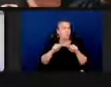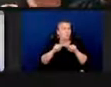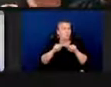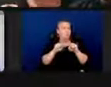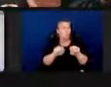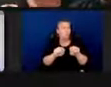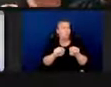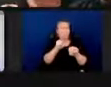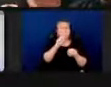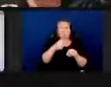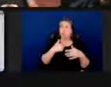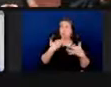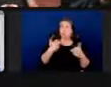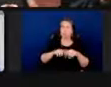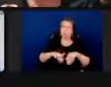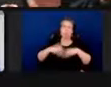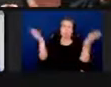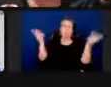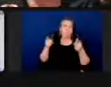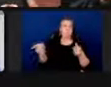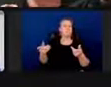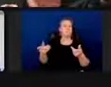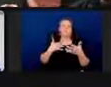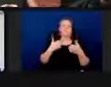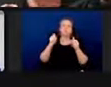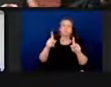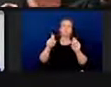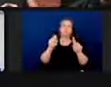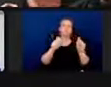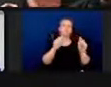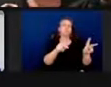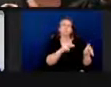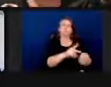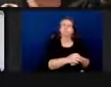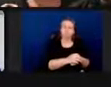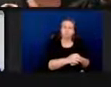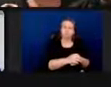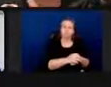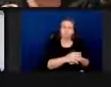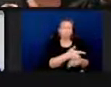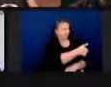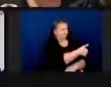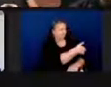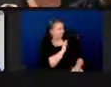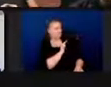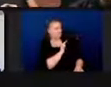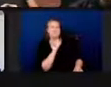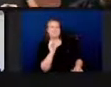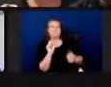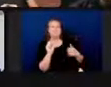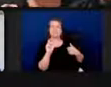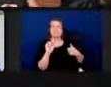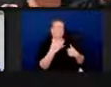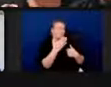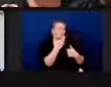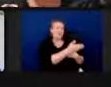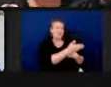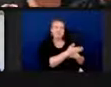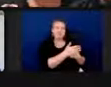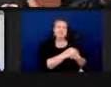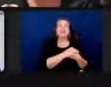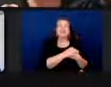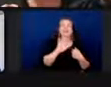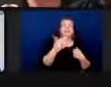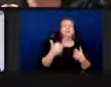وأيضا تخلق العديد من الفرص. لا نود أن أعطي الكلمة للسيدة سميث. شكرا لك يا رواندا.